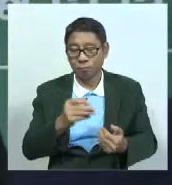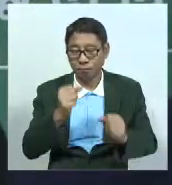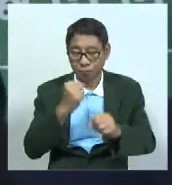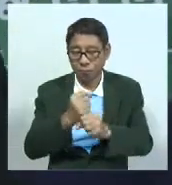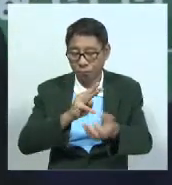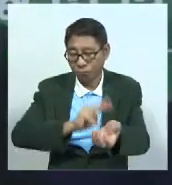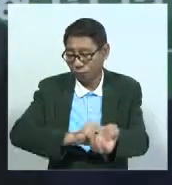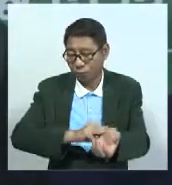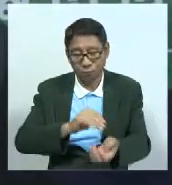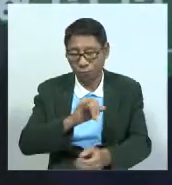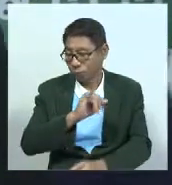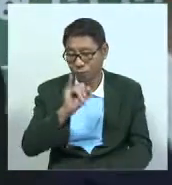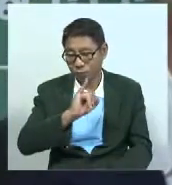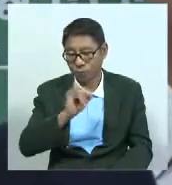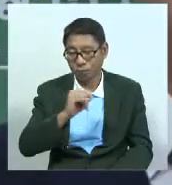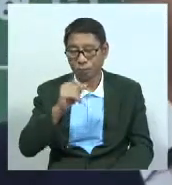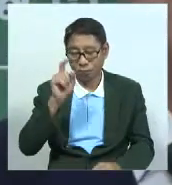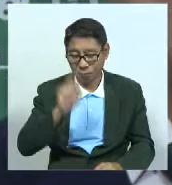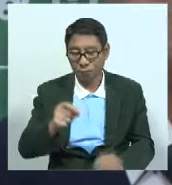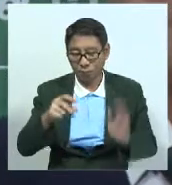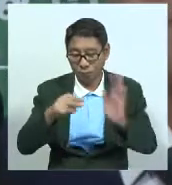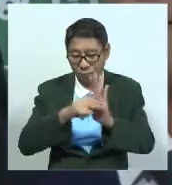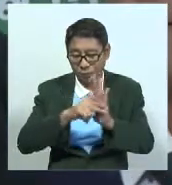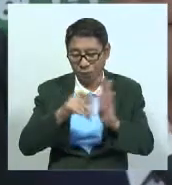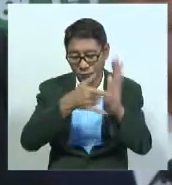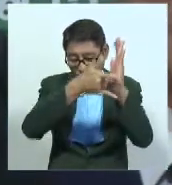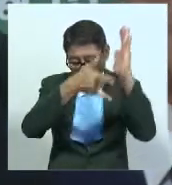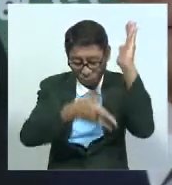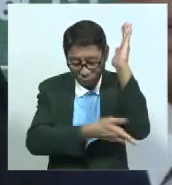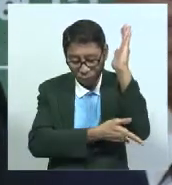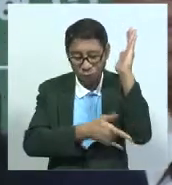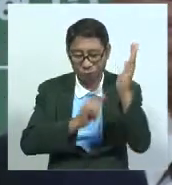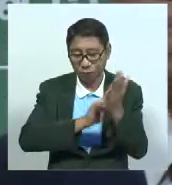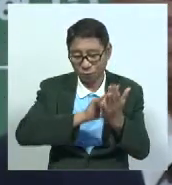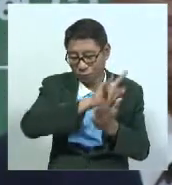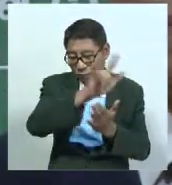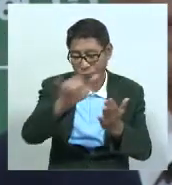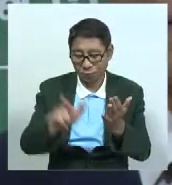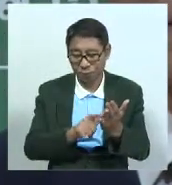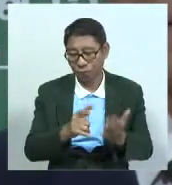แพทย์ก็ยังเป็นสิ่งต้องห้ามนะครับในการเดินทางไปต่างประเทศ